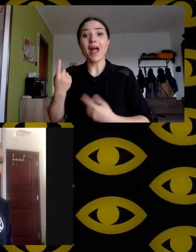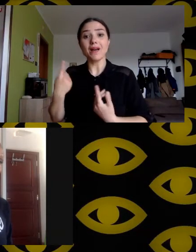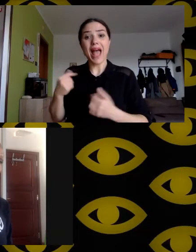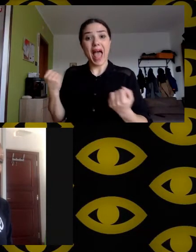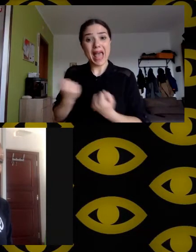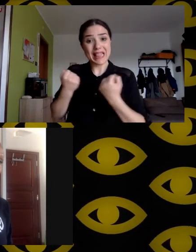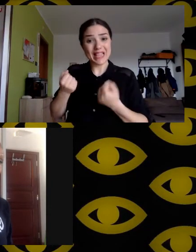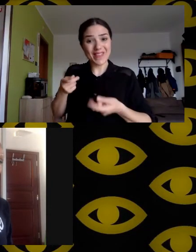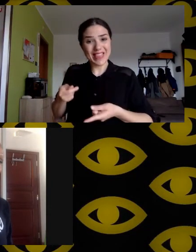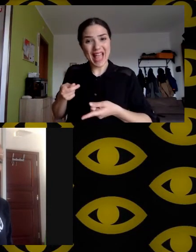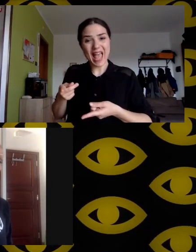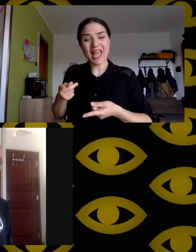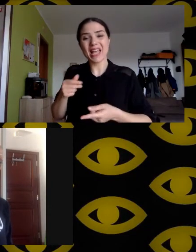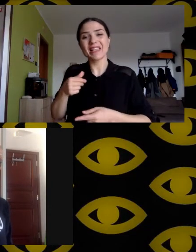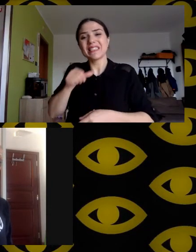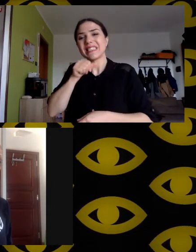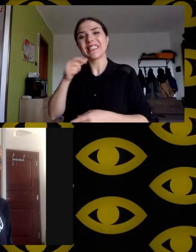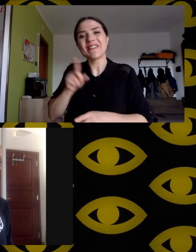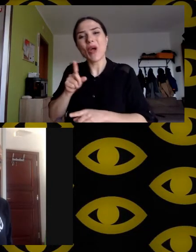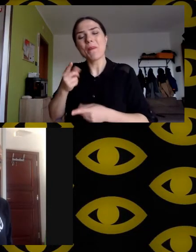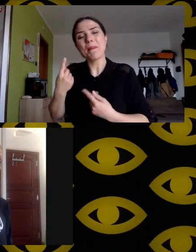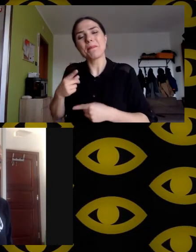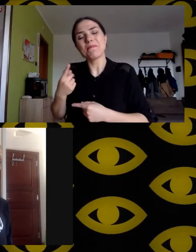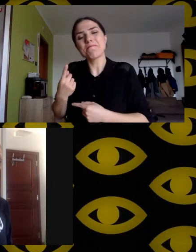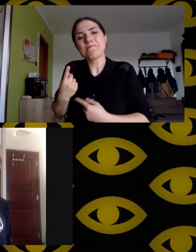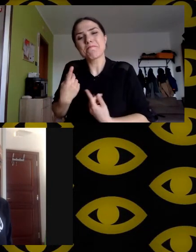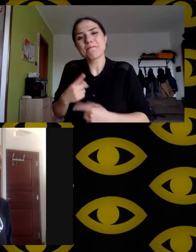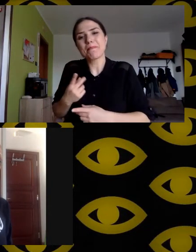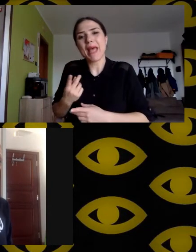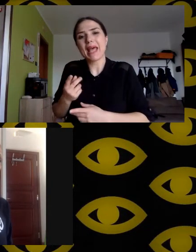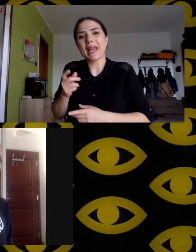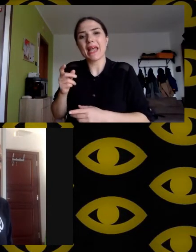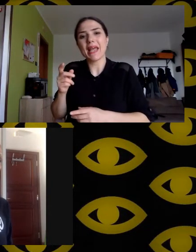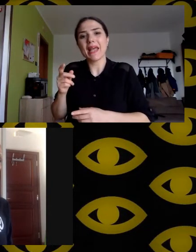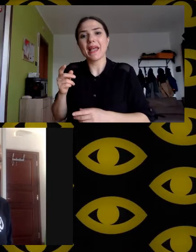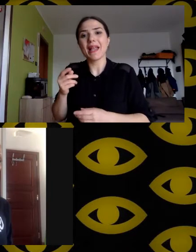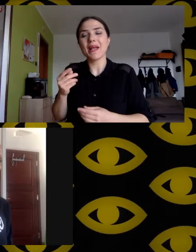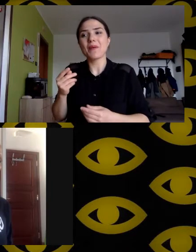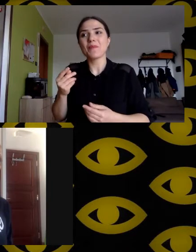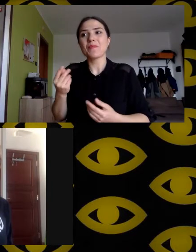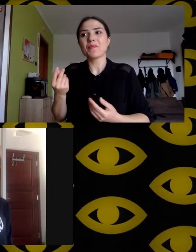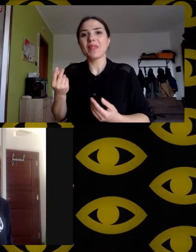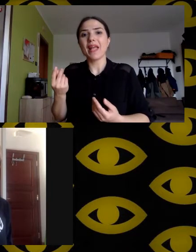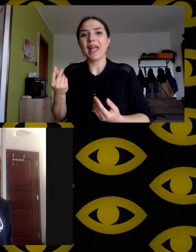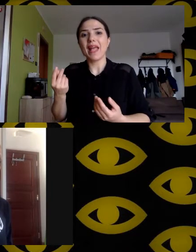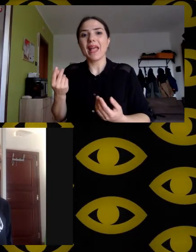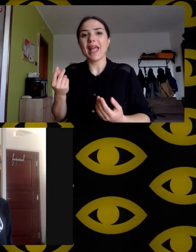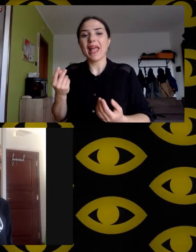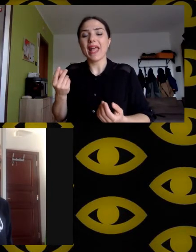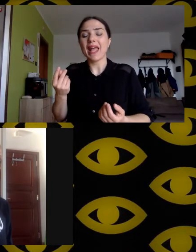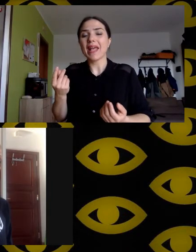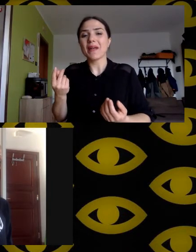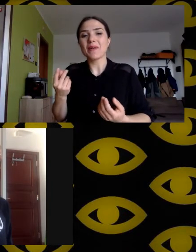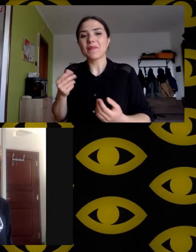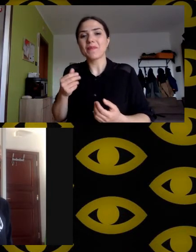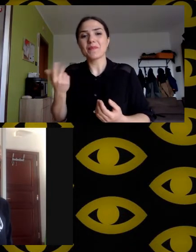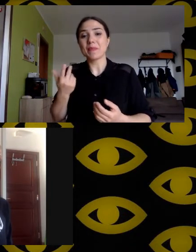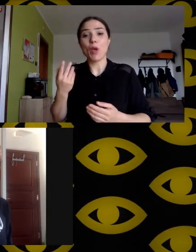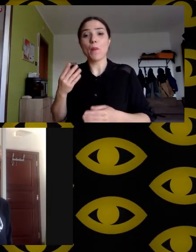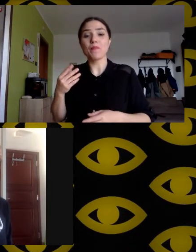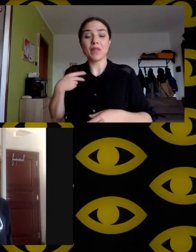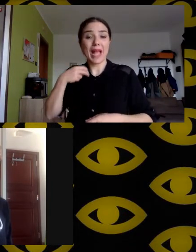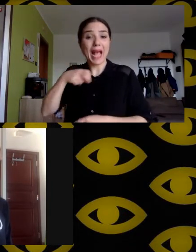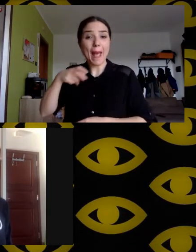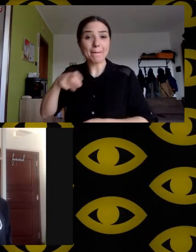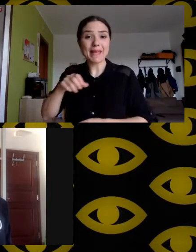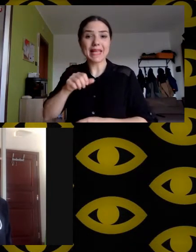anche il portare le persone da Bologna a Firenze o da un punto A a un punto B, da Napoli all'Isola d'Elba,